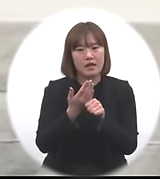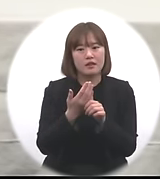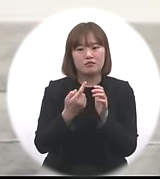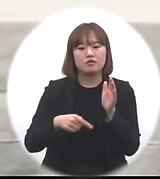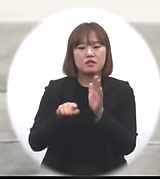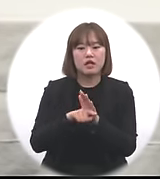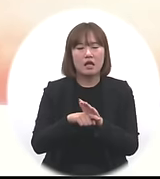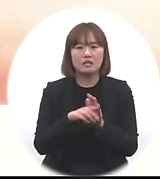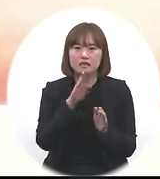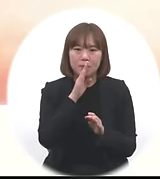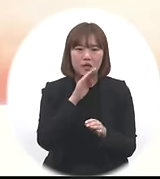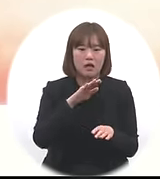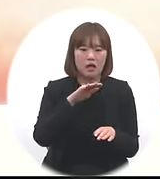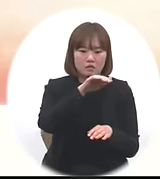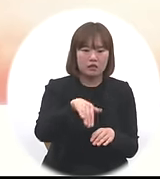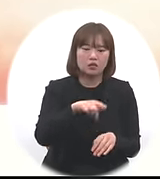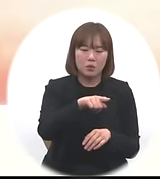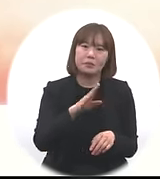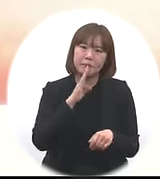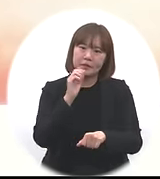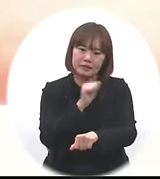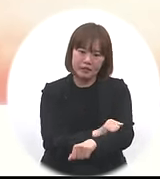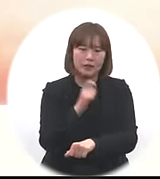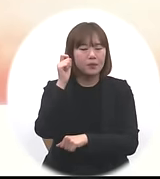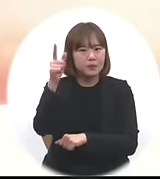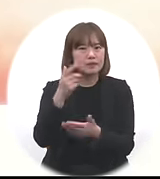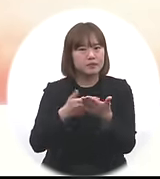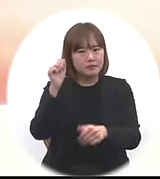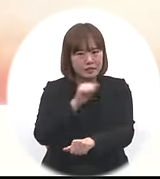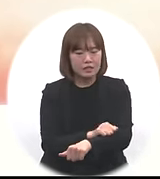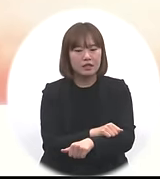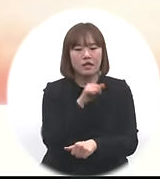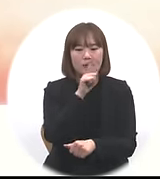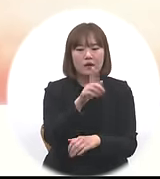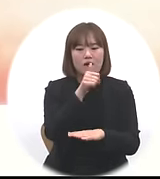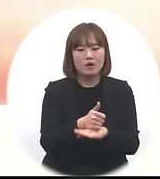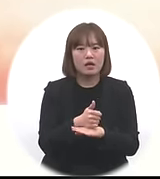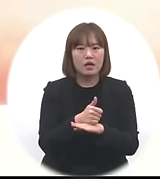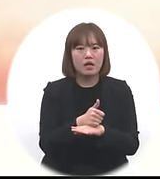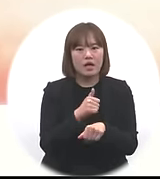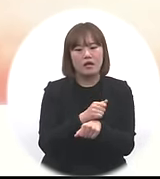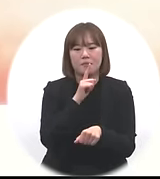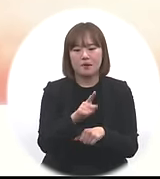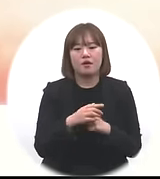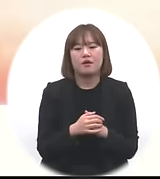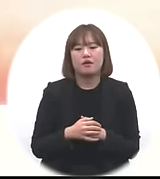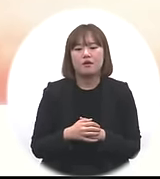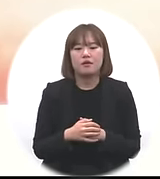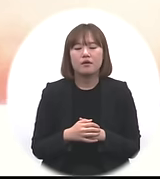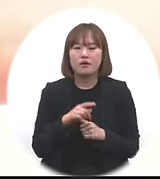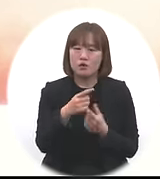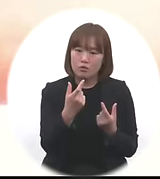자꾸 개입하고, 그리고 네가 정말 잘했구나, 똑똑하구나, 그림을 잘 그렸구나, 이런 결과에 대해서 칭찬을 하라고 그럽니다. 뭐에 대해서요?